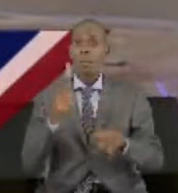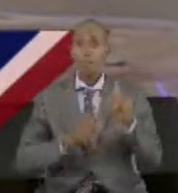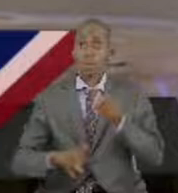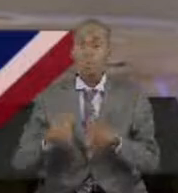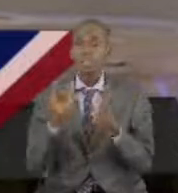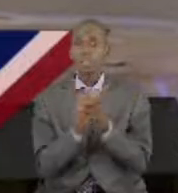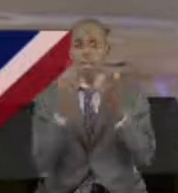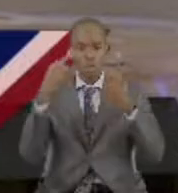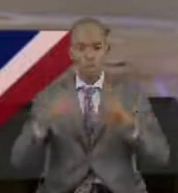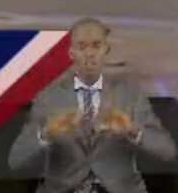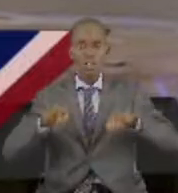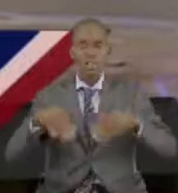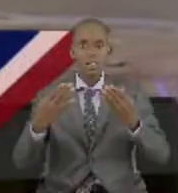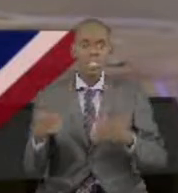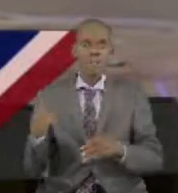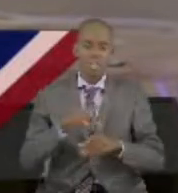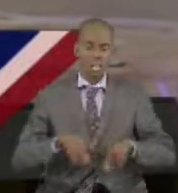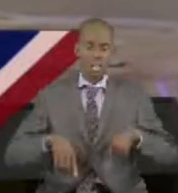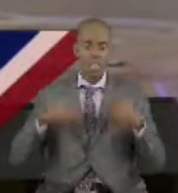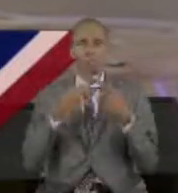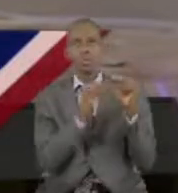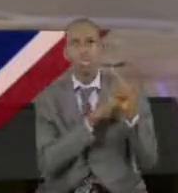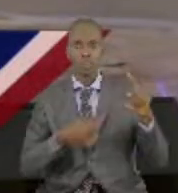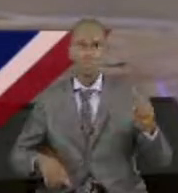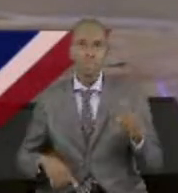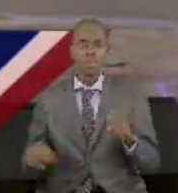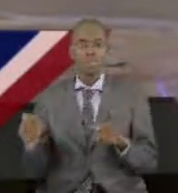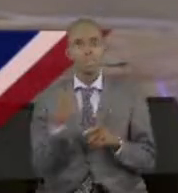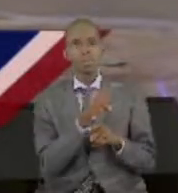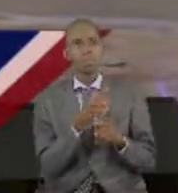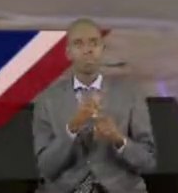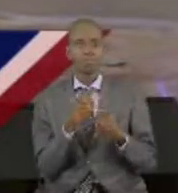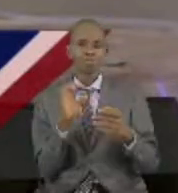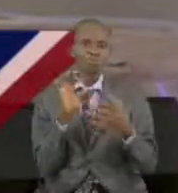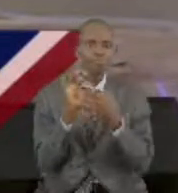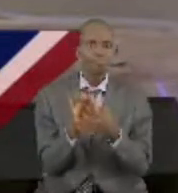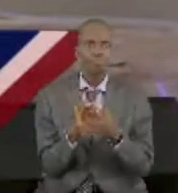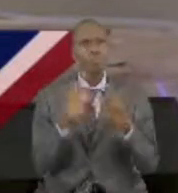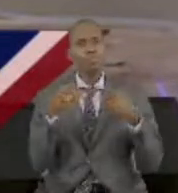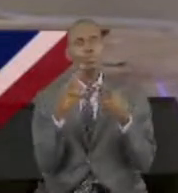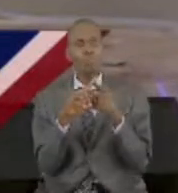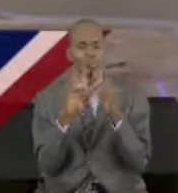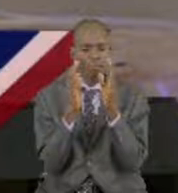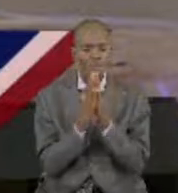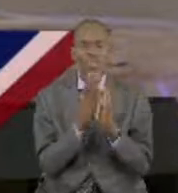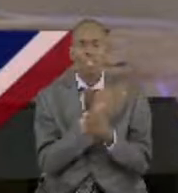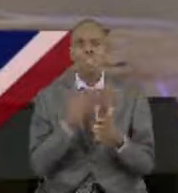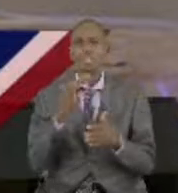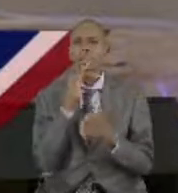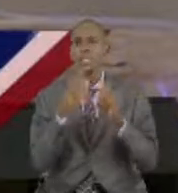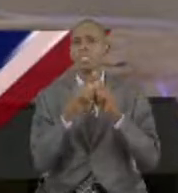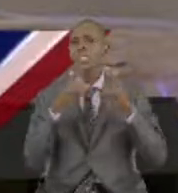viennent et ils donnent leur vie au Seigneur. Ils ont la conviction et ils vont prier. Et il y a une